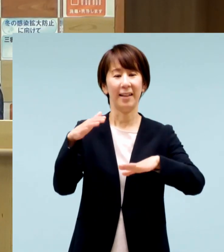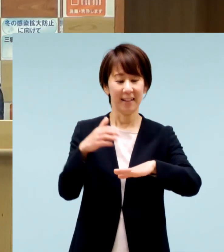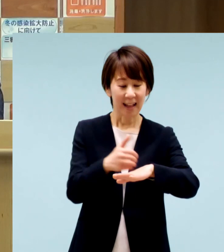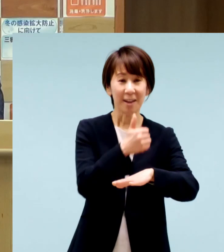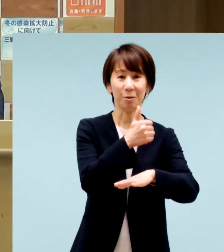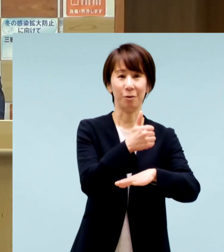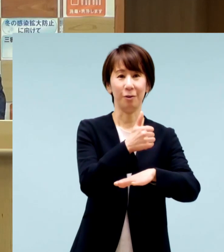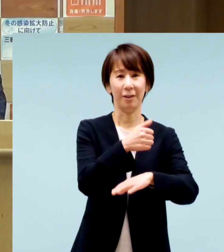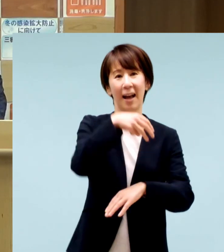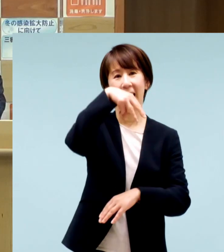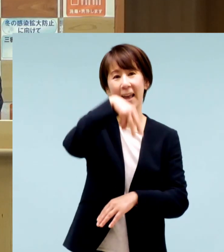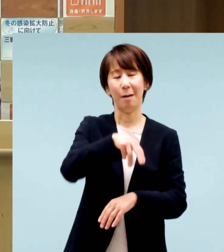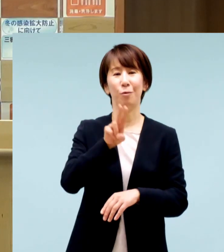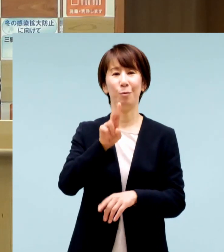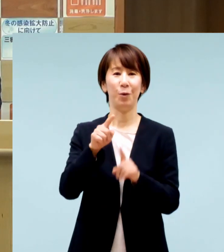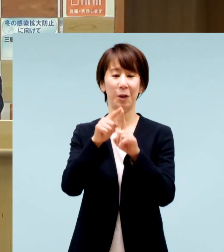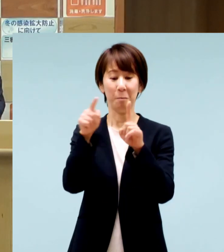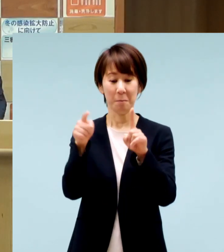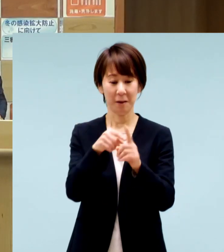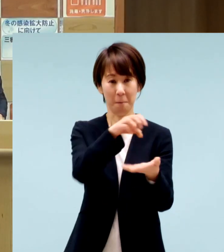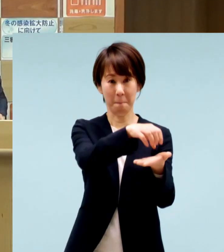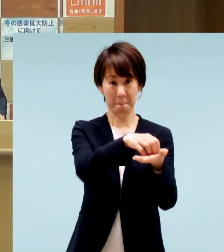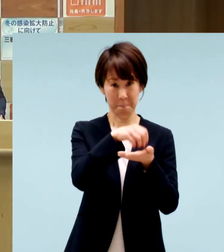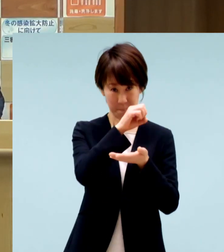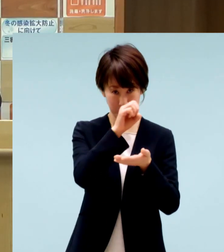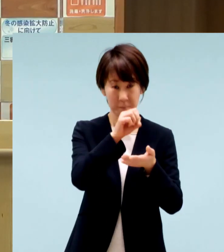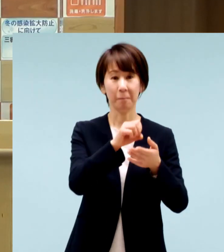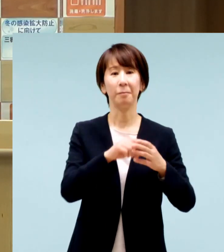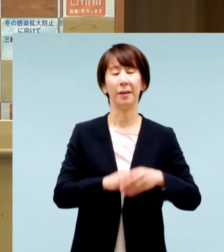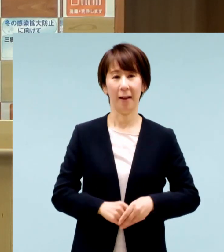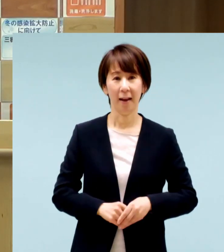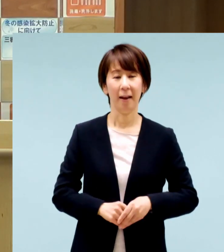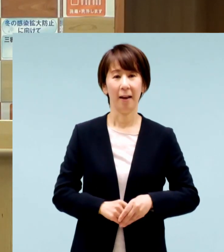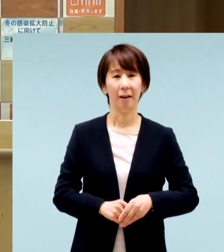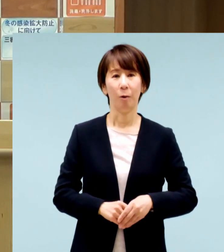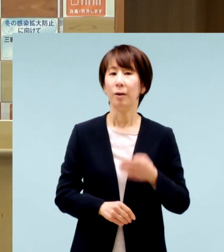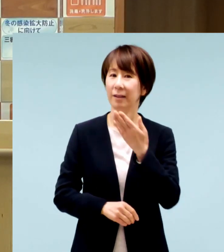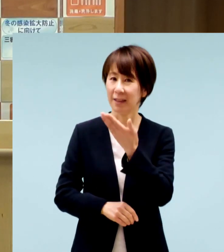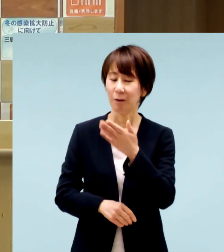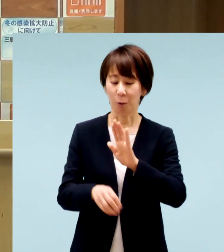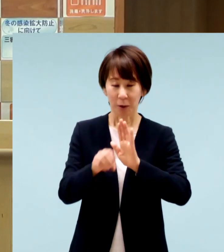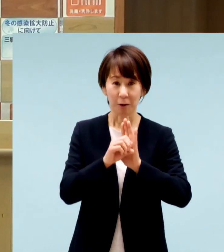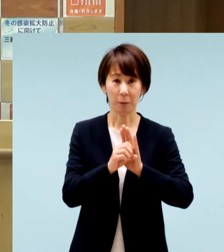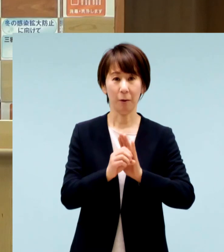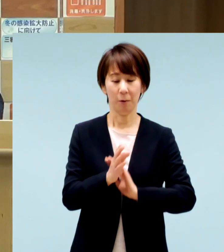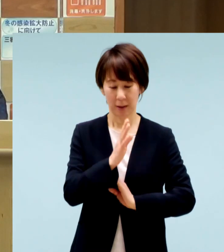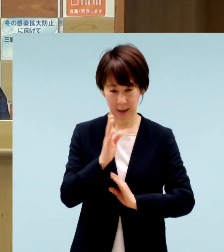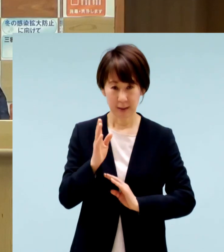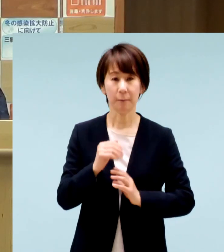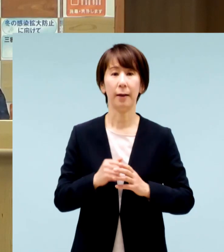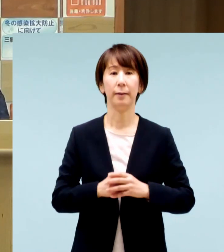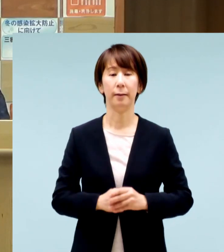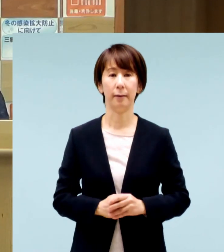ています。知事 の受け止めというか、お聞かせいただければと思います。